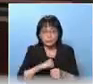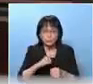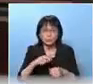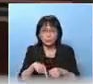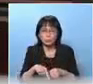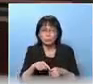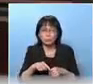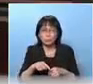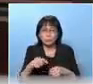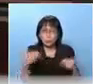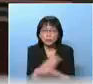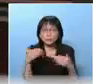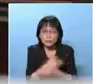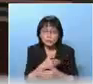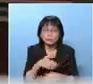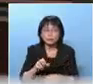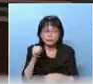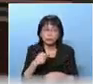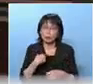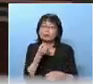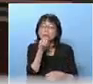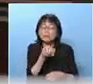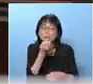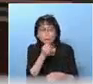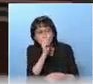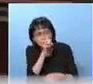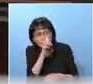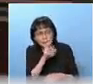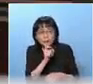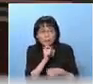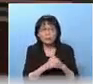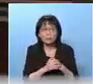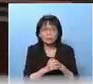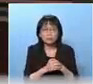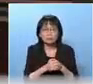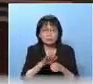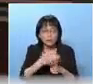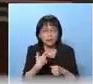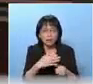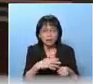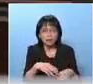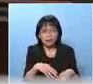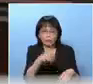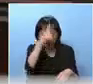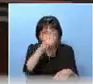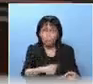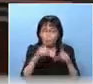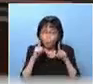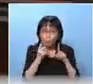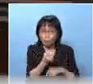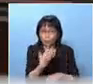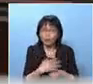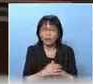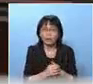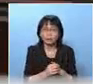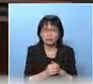應用，是向當局提出了一些質詢。當時其實局方的回應大致都是說，他們就